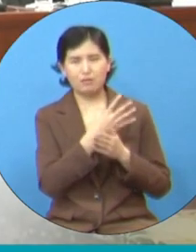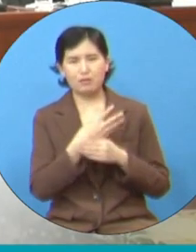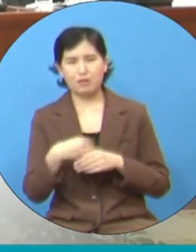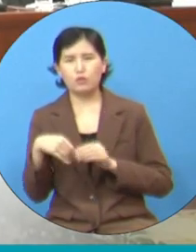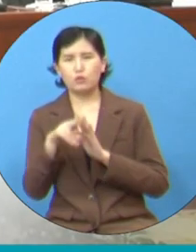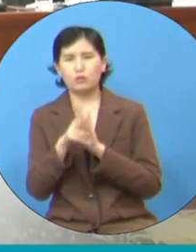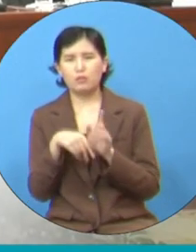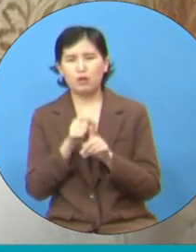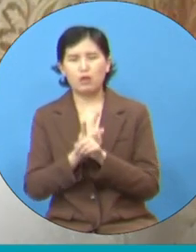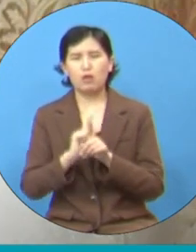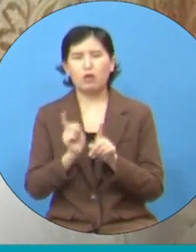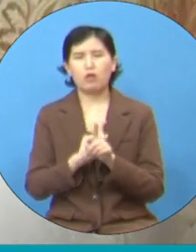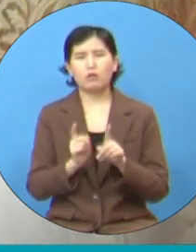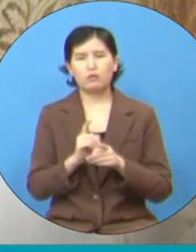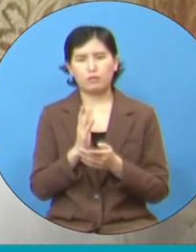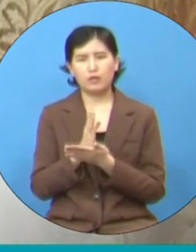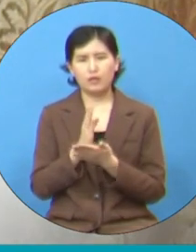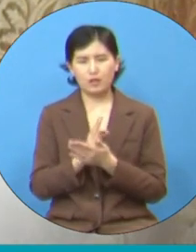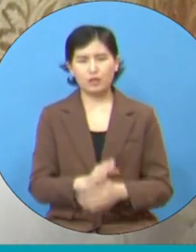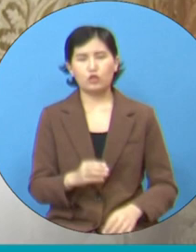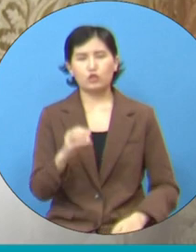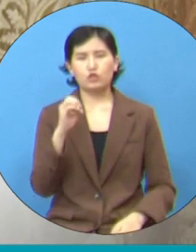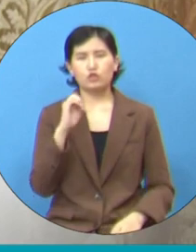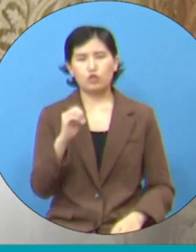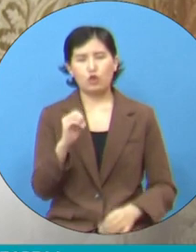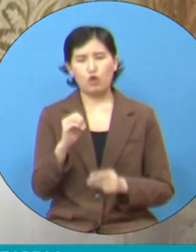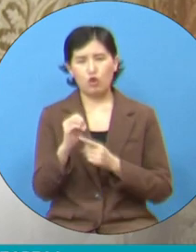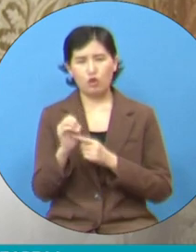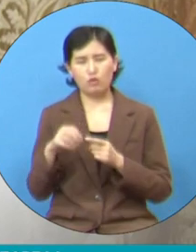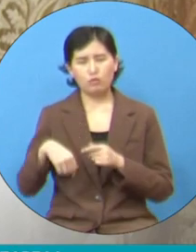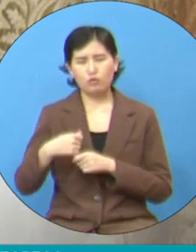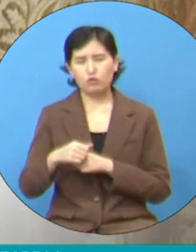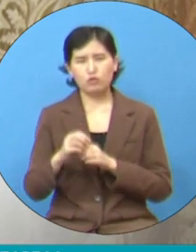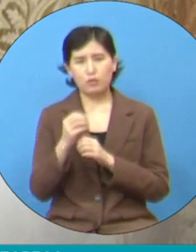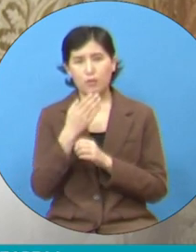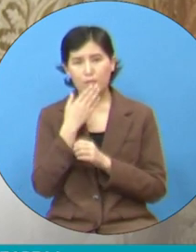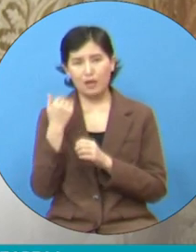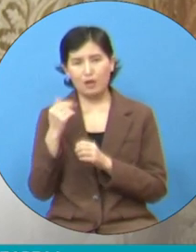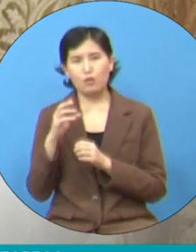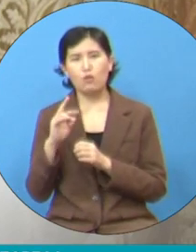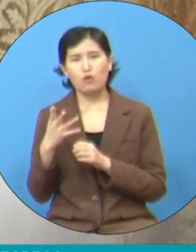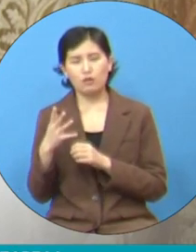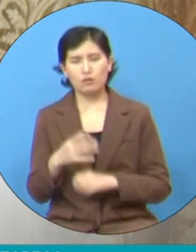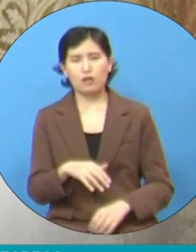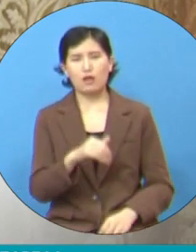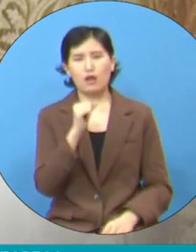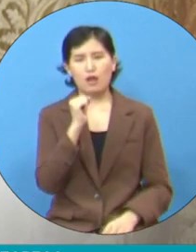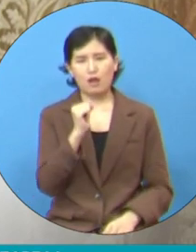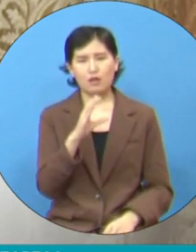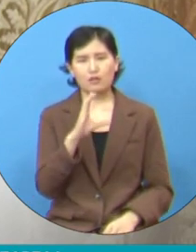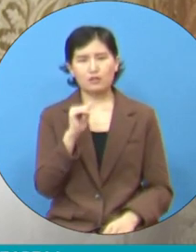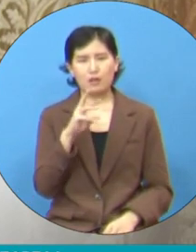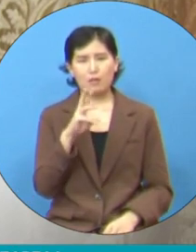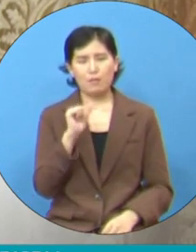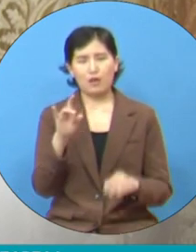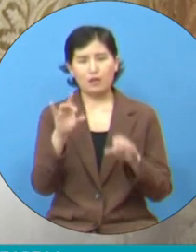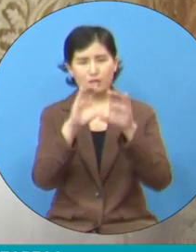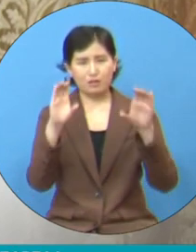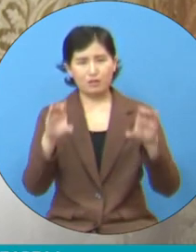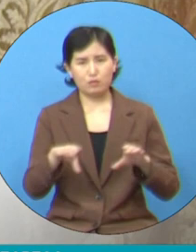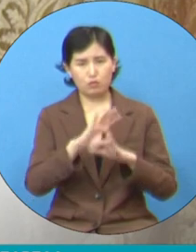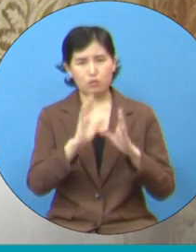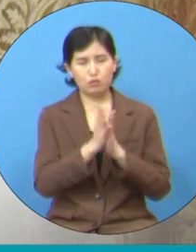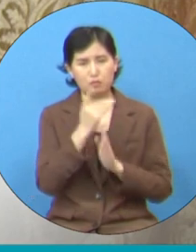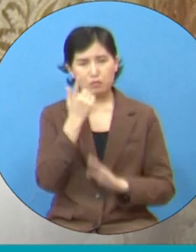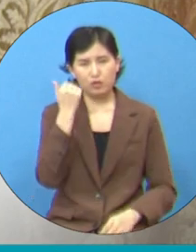хариуцлага алдагдж байна. Нойл зардал өгсөн хүмүүс дотор нөгөө та нарын агиг ашигладаг А самбарыг болвол мэдээж хэрэг бүгдээрээ